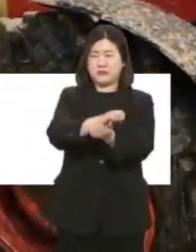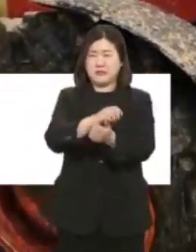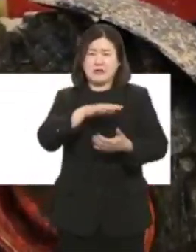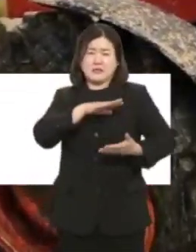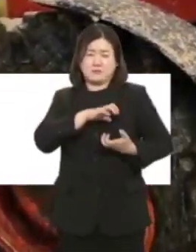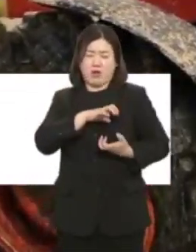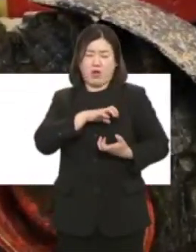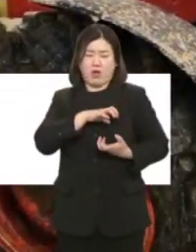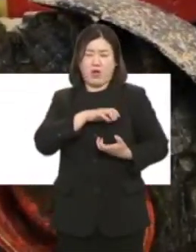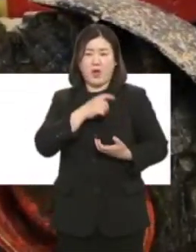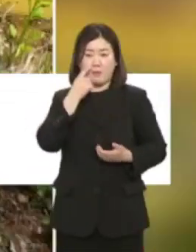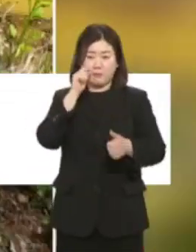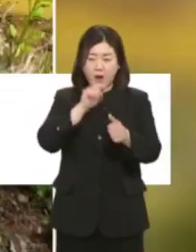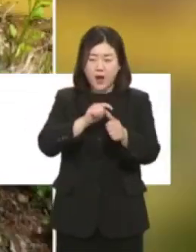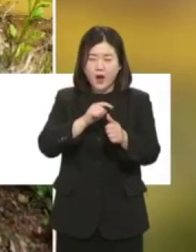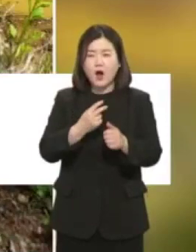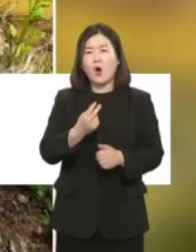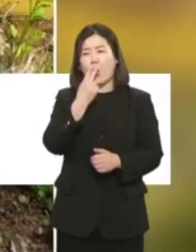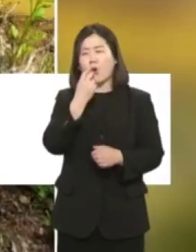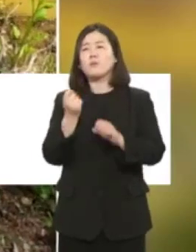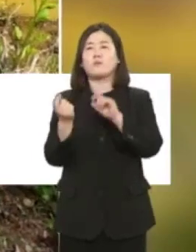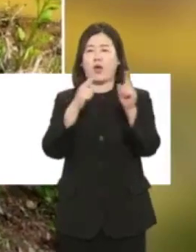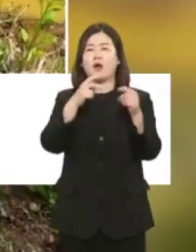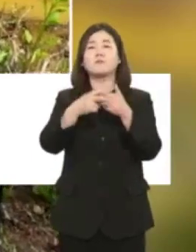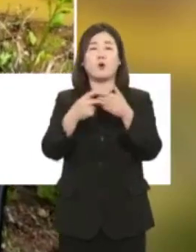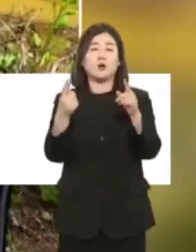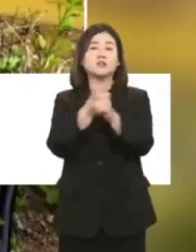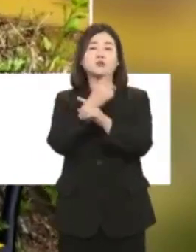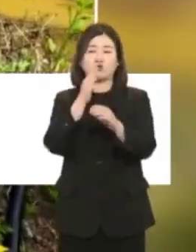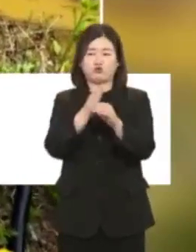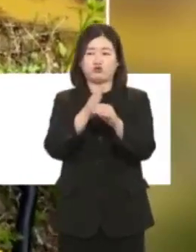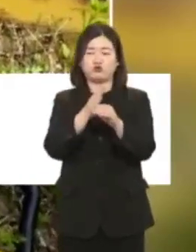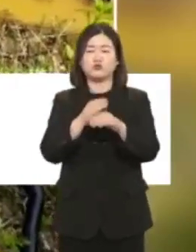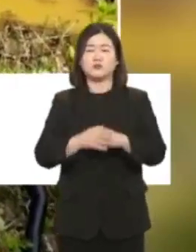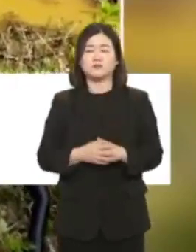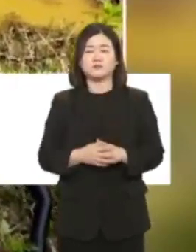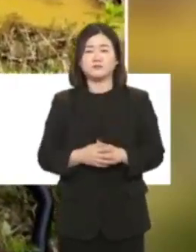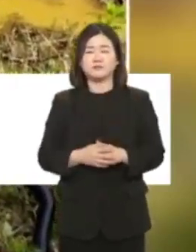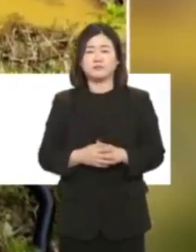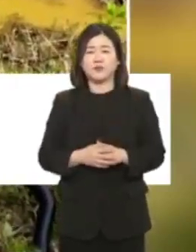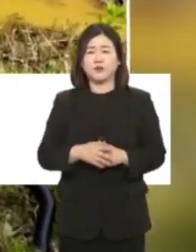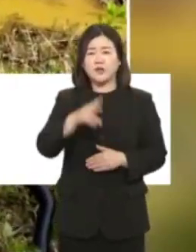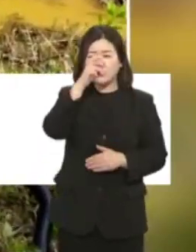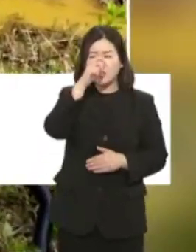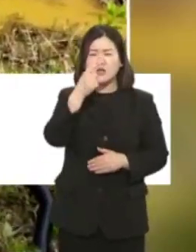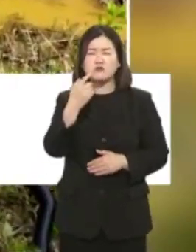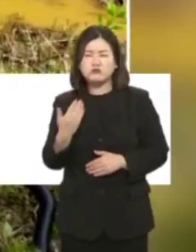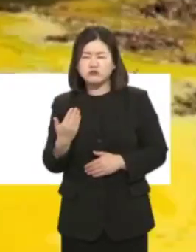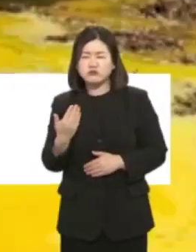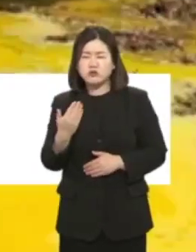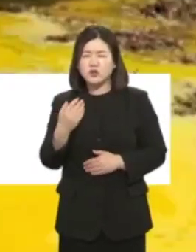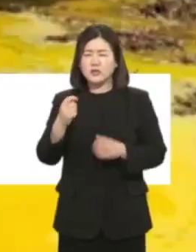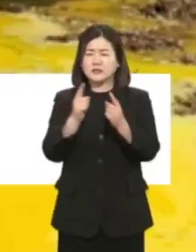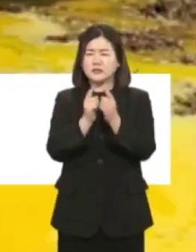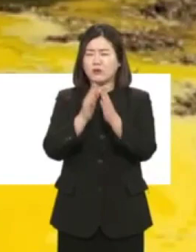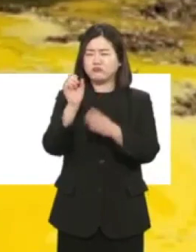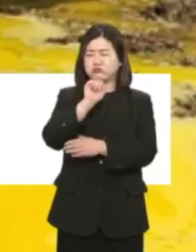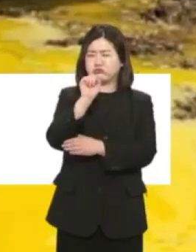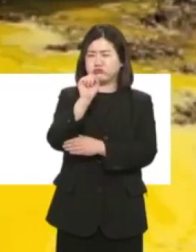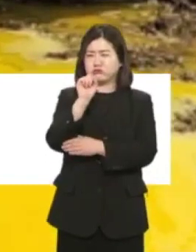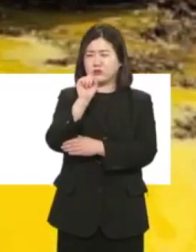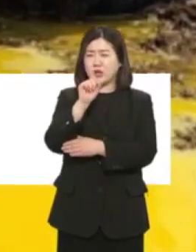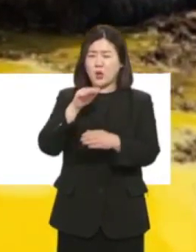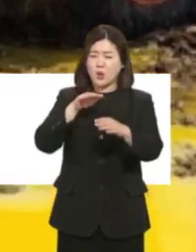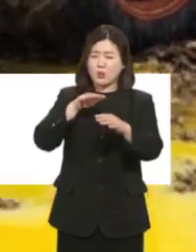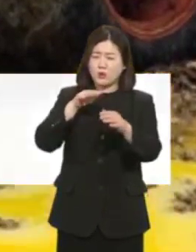a씨는 심정지 상태로 발견됐지만 호흡을 회복해 병원에서 치료를 받고 있습니다 경찰과 소방당국은 a씨가 몰던